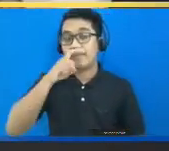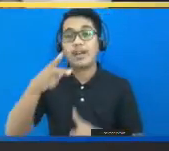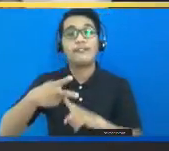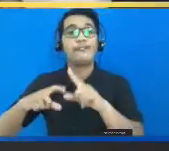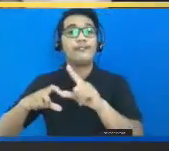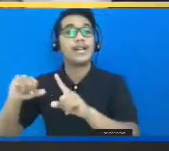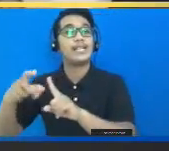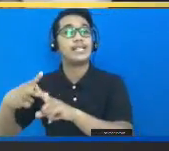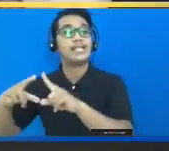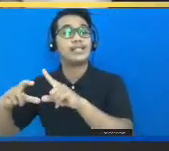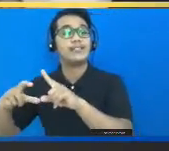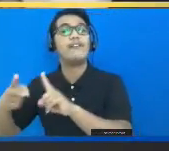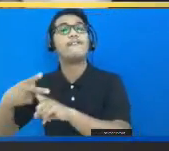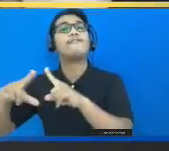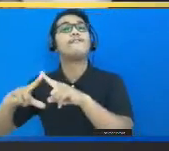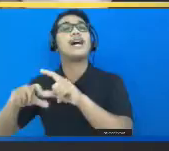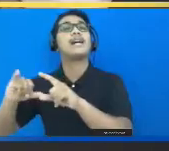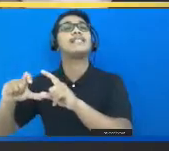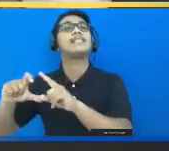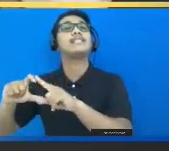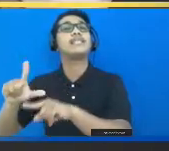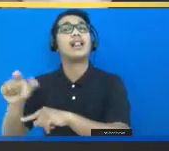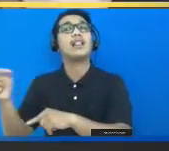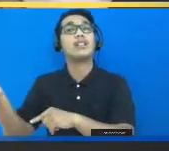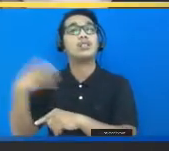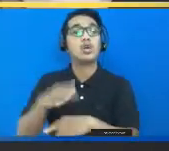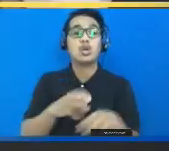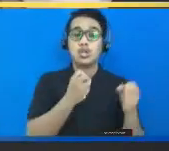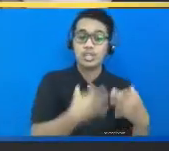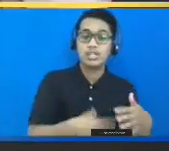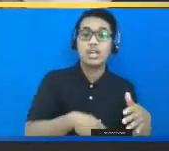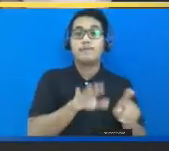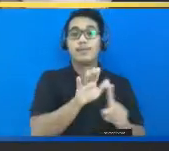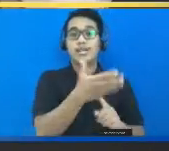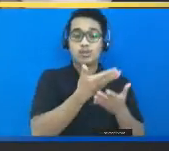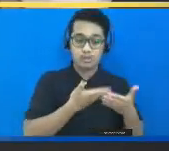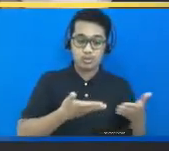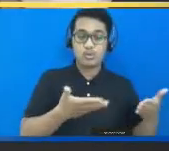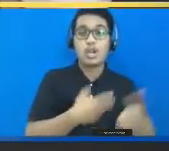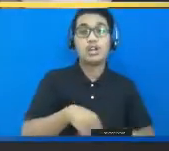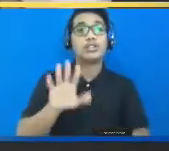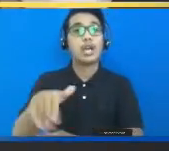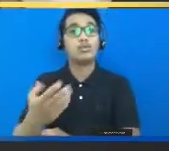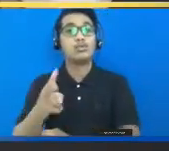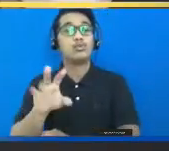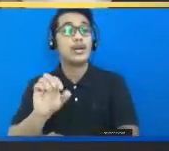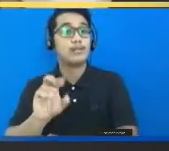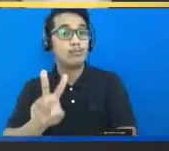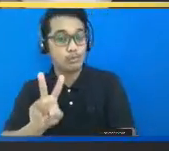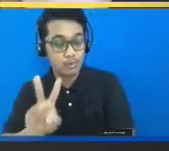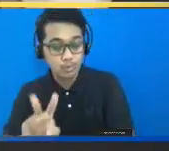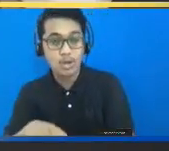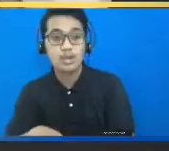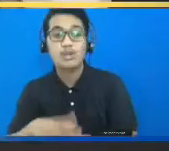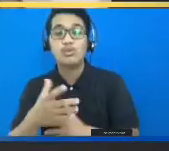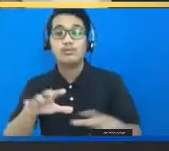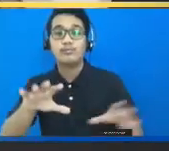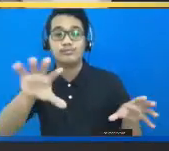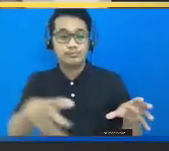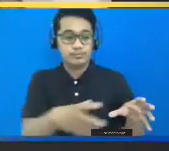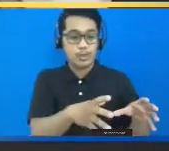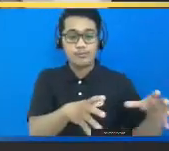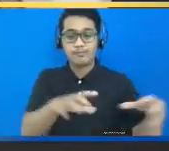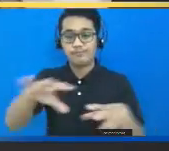Basri bahwa angka perlindungan sosial di Tahun 2022 kita memang mengelompokkannya menjadi beberapa